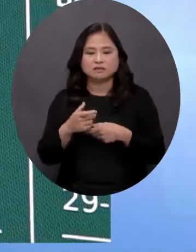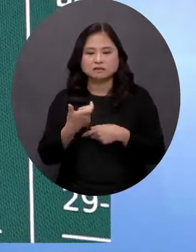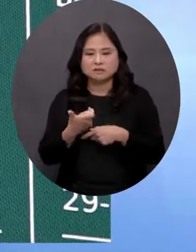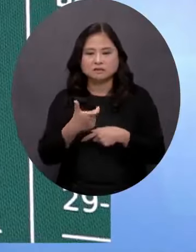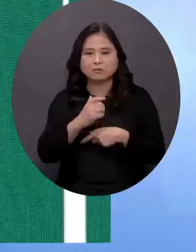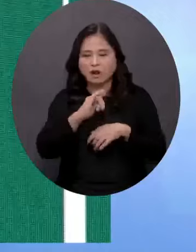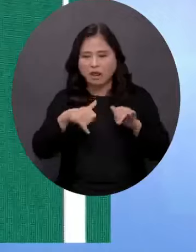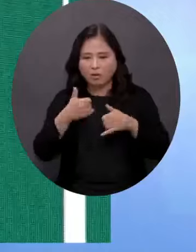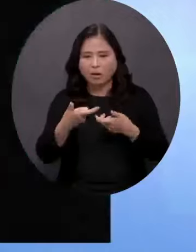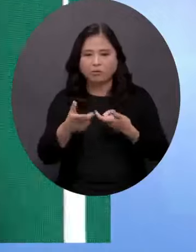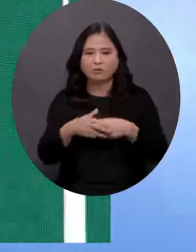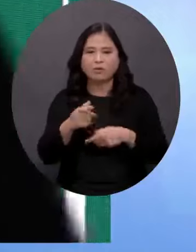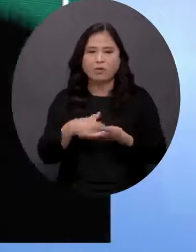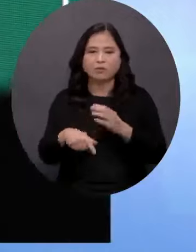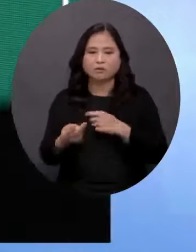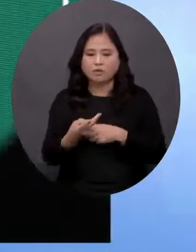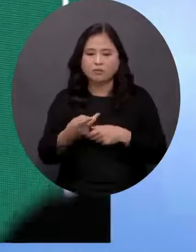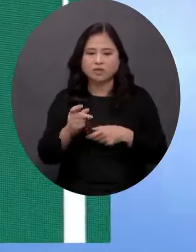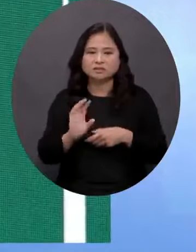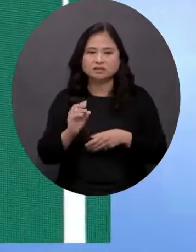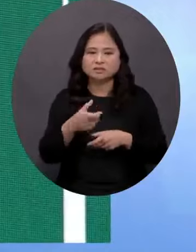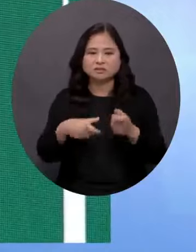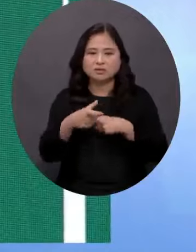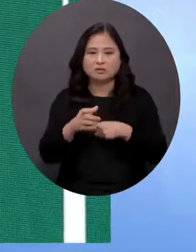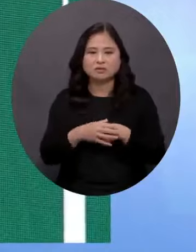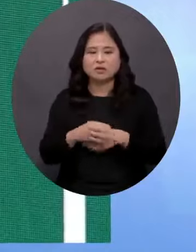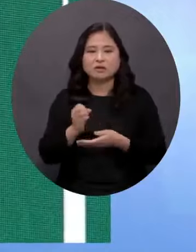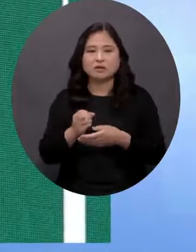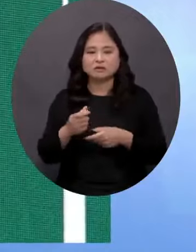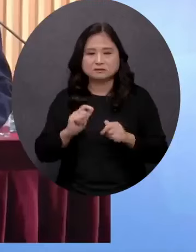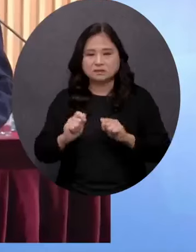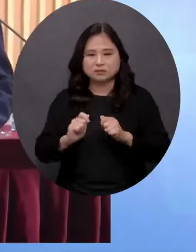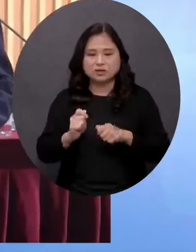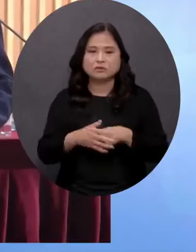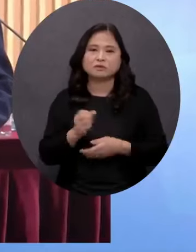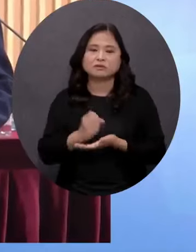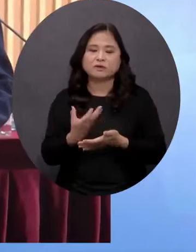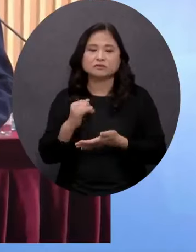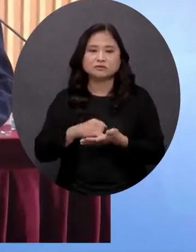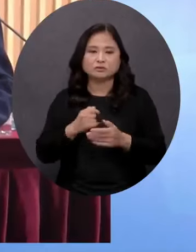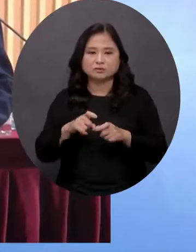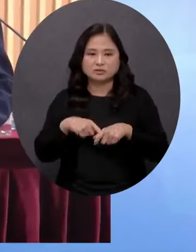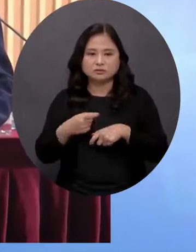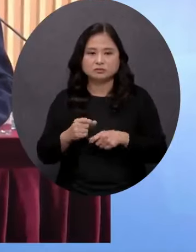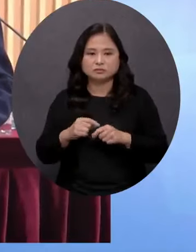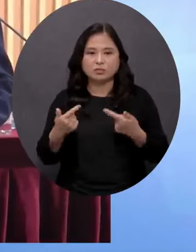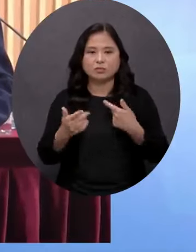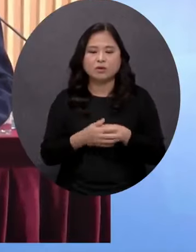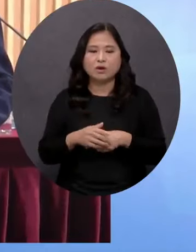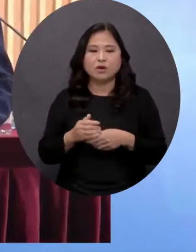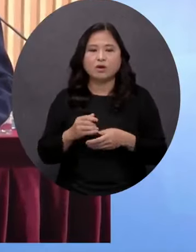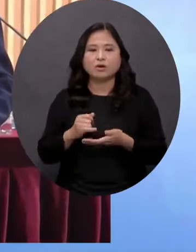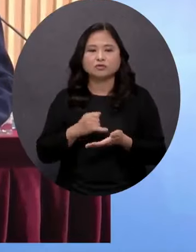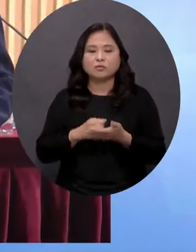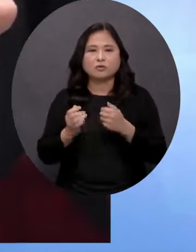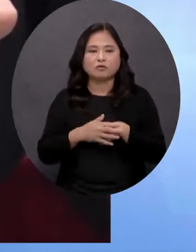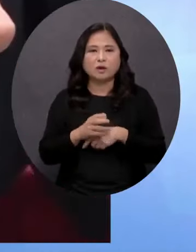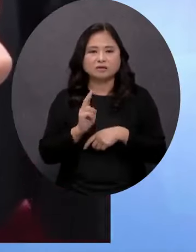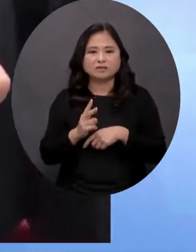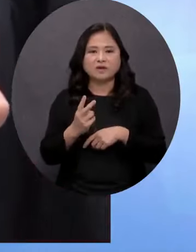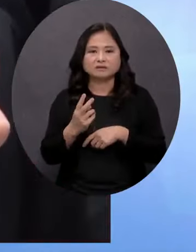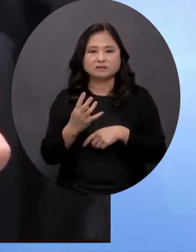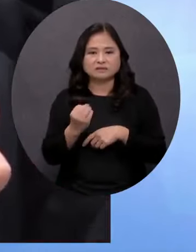本市場，證券交易嘅印花税收入咧亦都會有所增加嘅。 税务局今日发出大约244万份